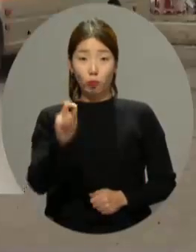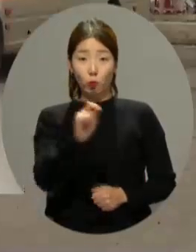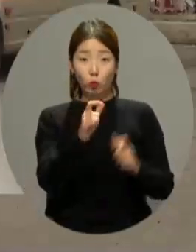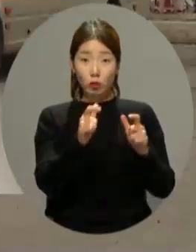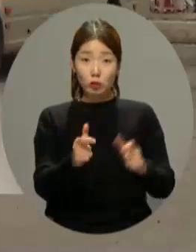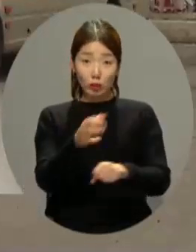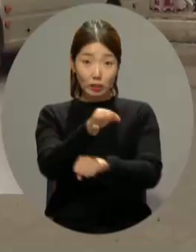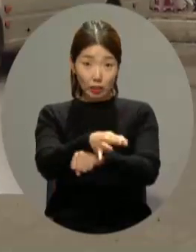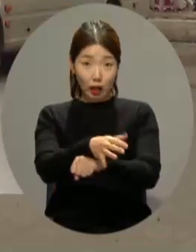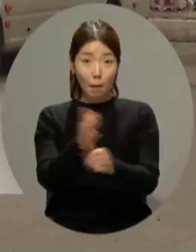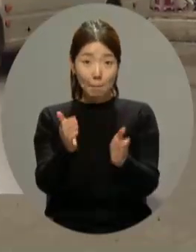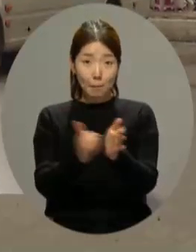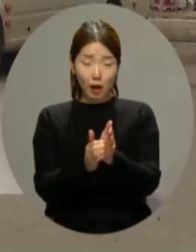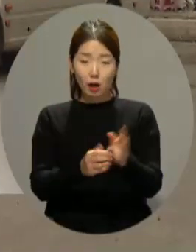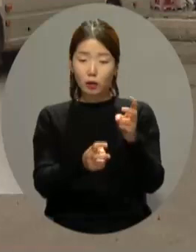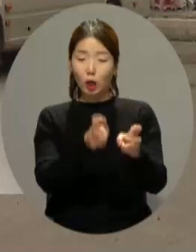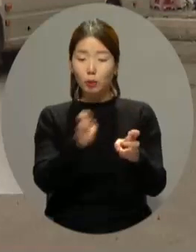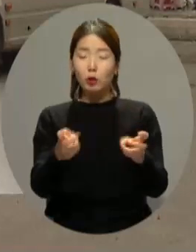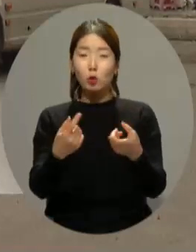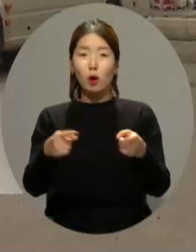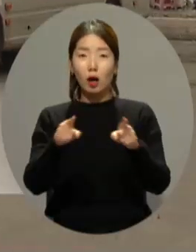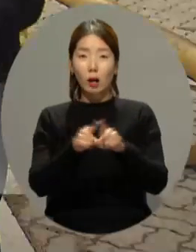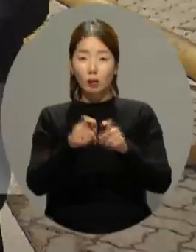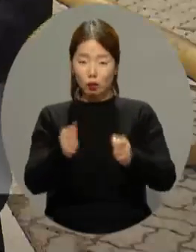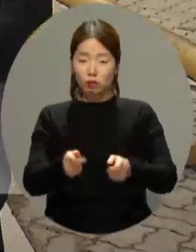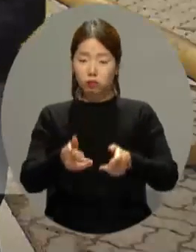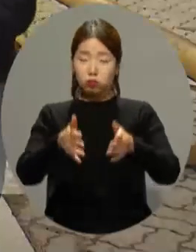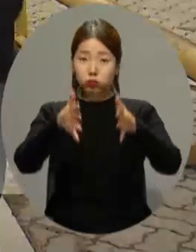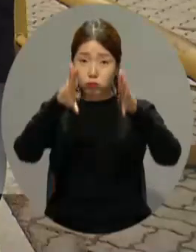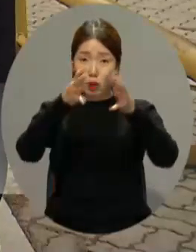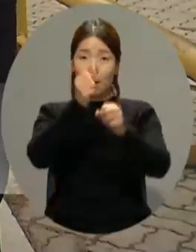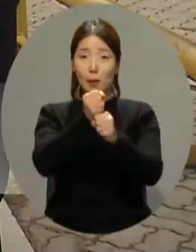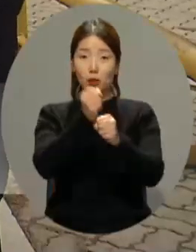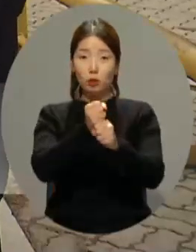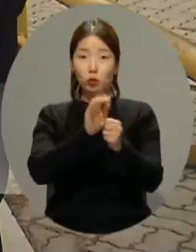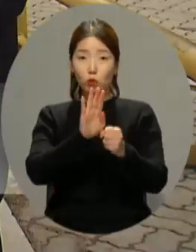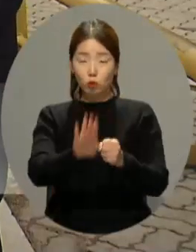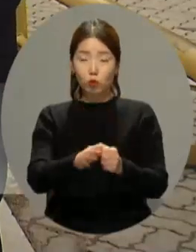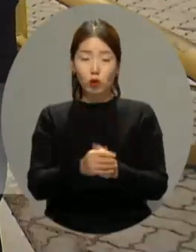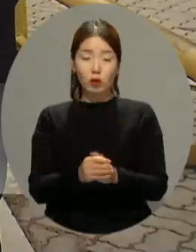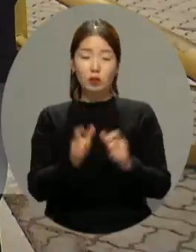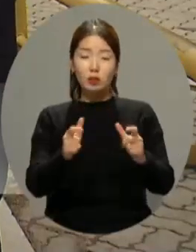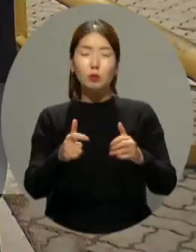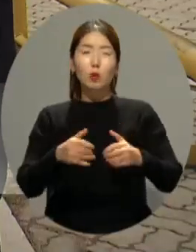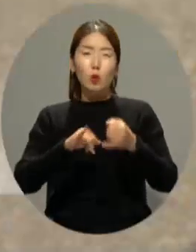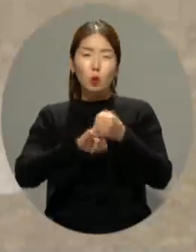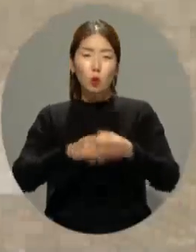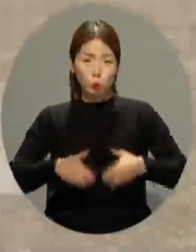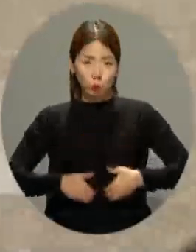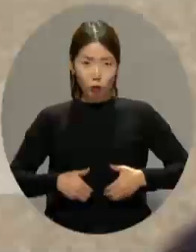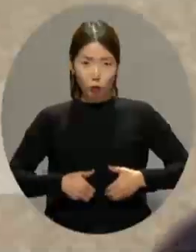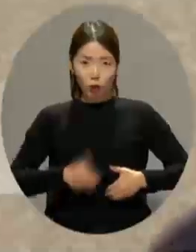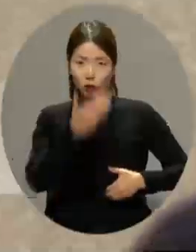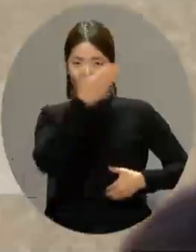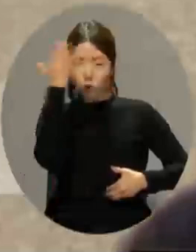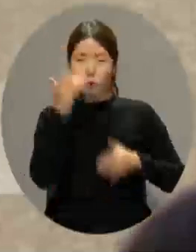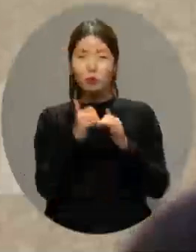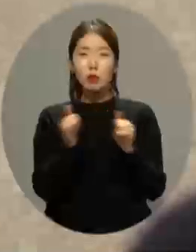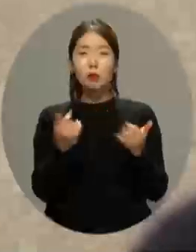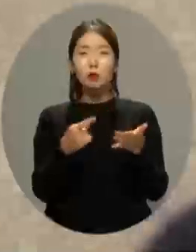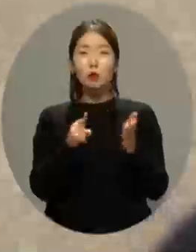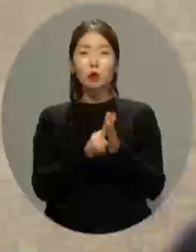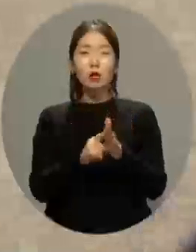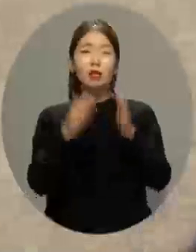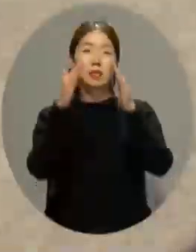고창군이 부지를 사들여 터미널과 함께 주상복합건물을 건립한 뒤 지역민을 위한 필수시설과 청년층을 위한